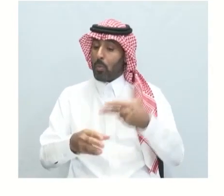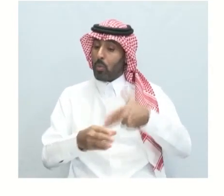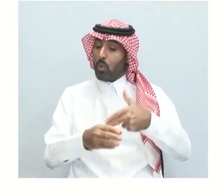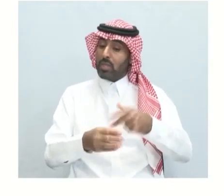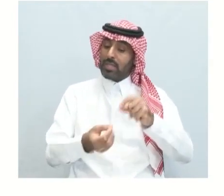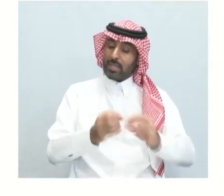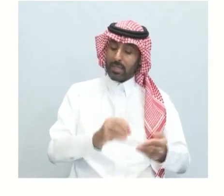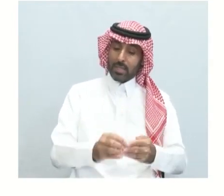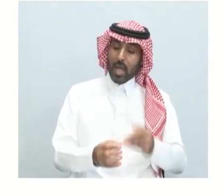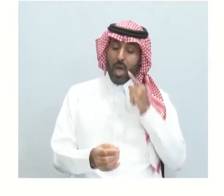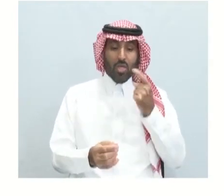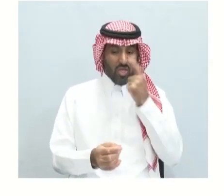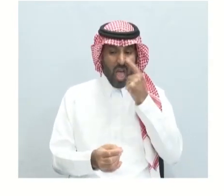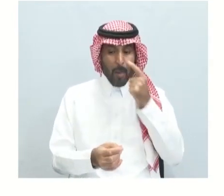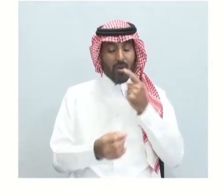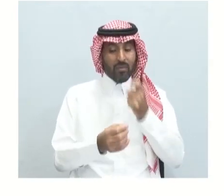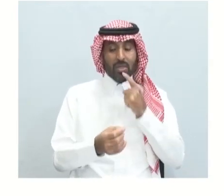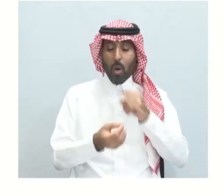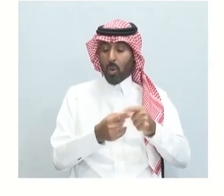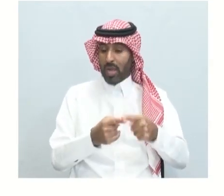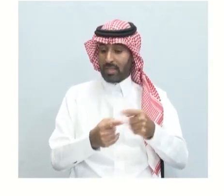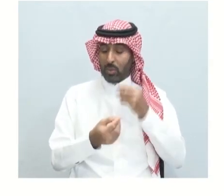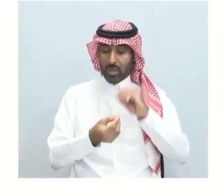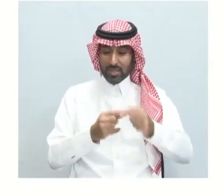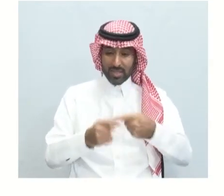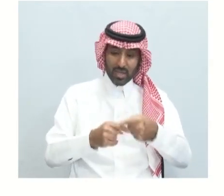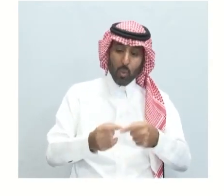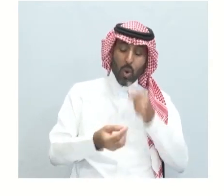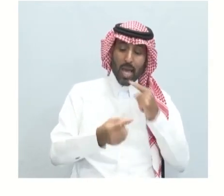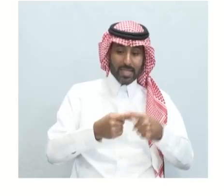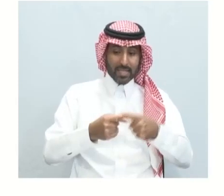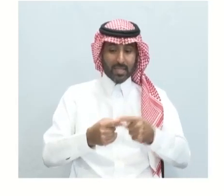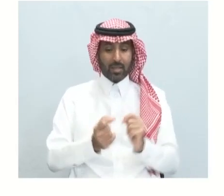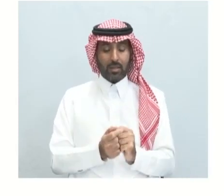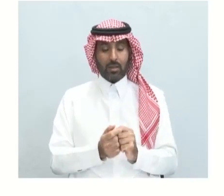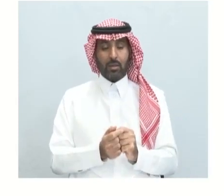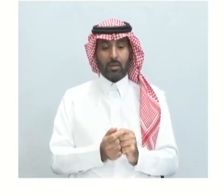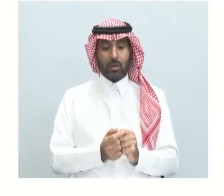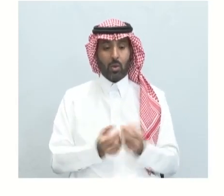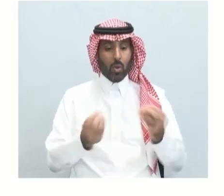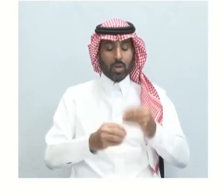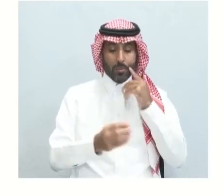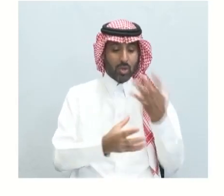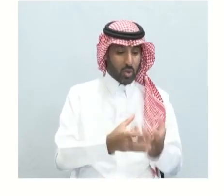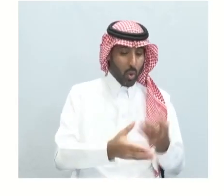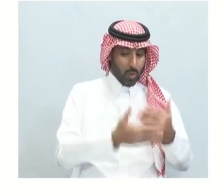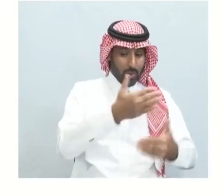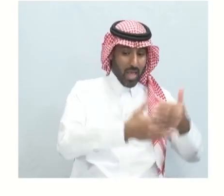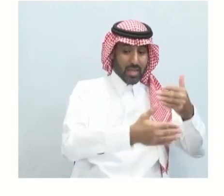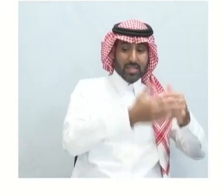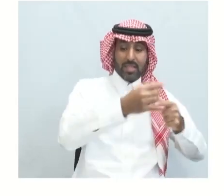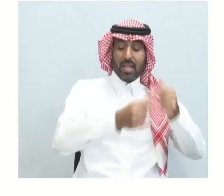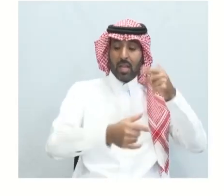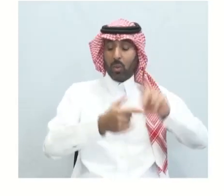الفلزيه منها كالذهب والفضه والنحاس والقسط والحديد وغيرها كما انه غني بصخور البناء والزنا ك